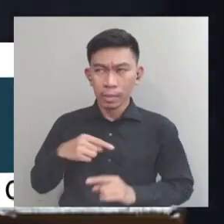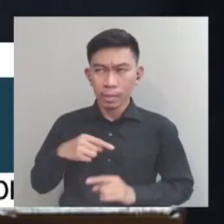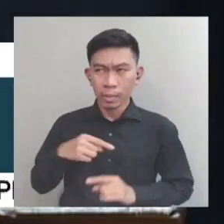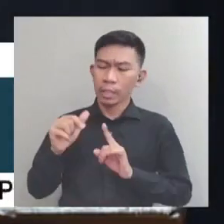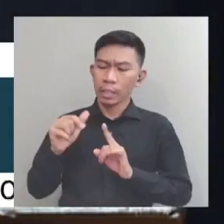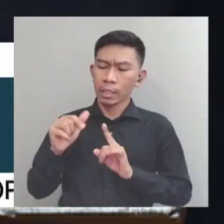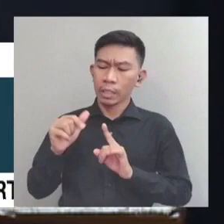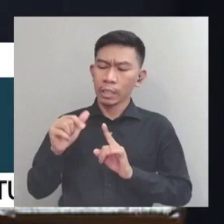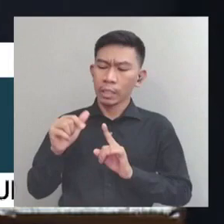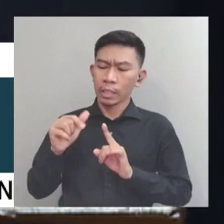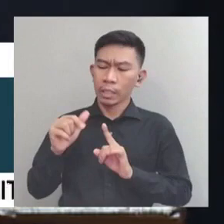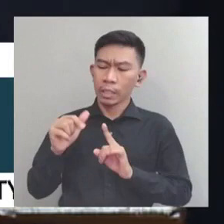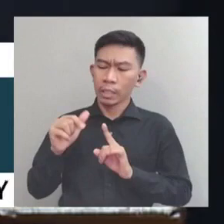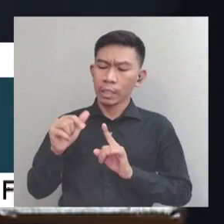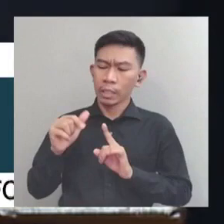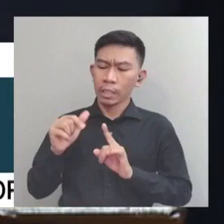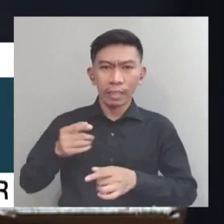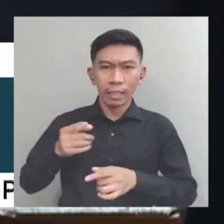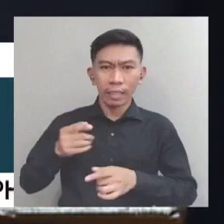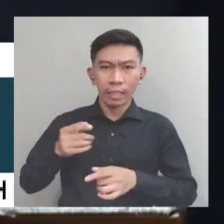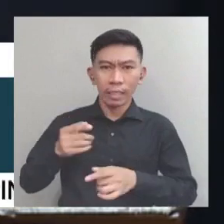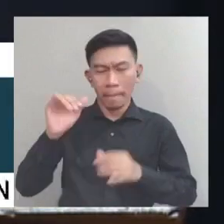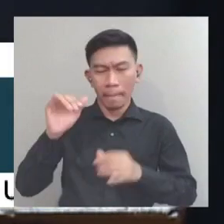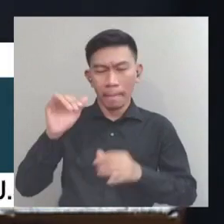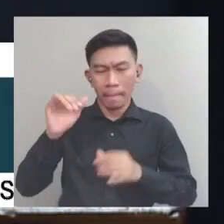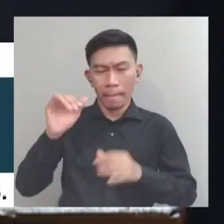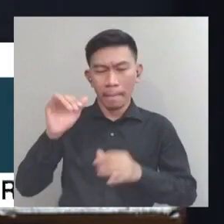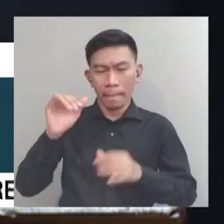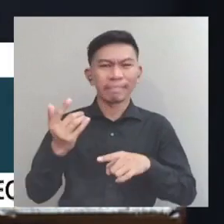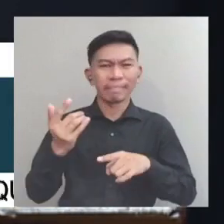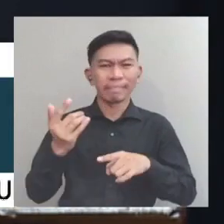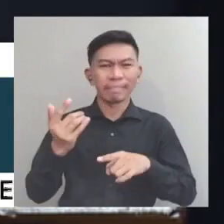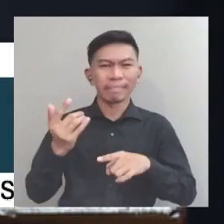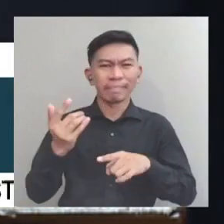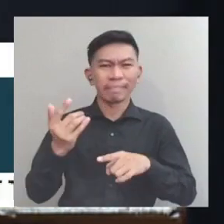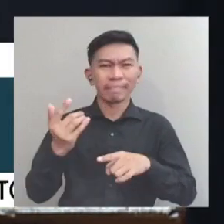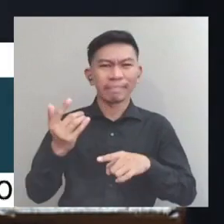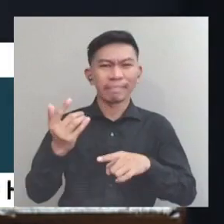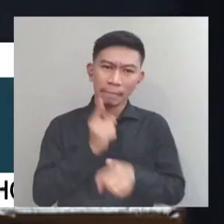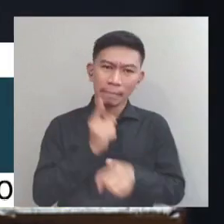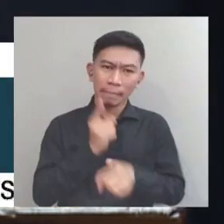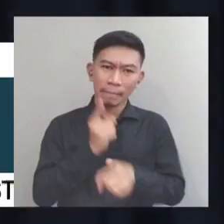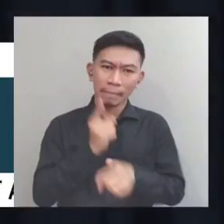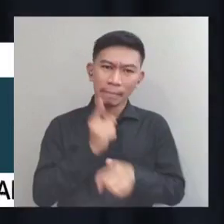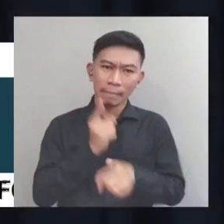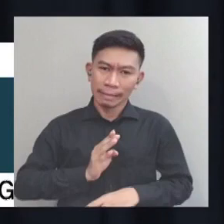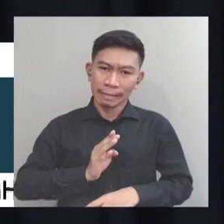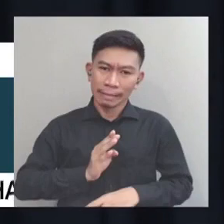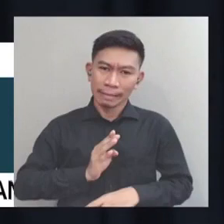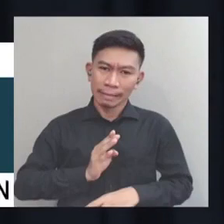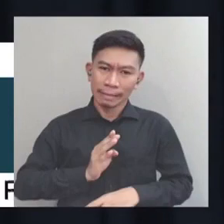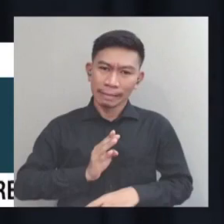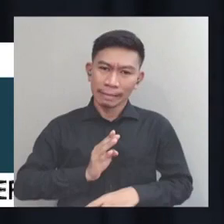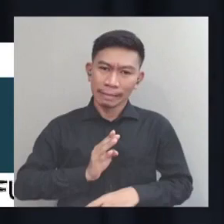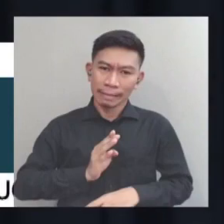anak ng baka lang ako, di ba? Yung iba talaga, mas iba yung mas mabigat yung pinagbibitaw na salita. Wala naman